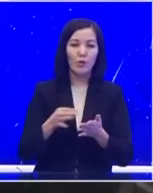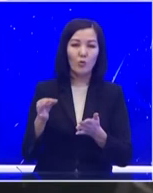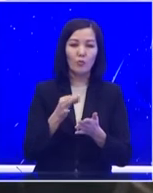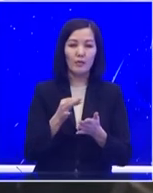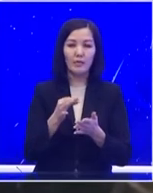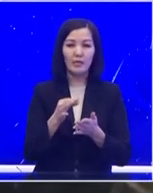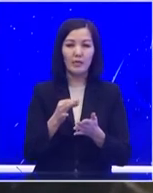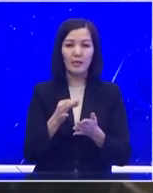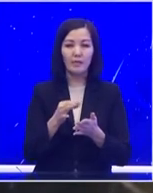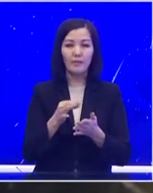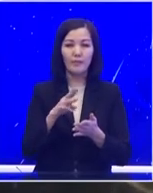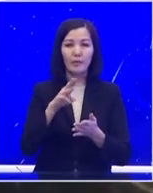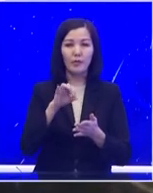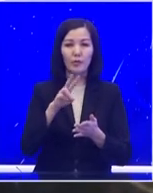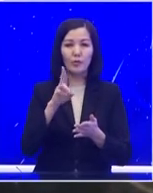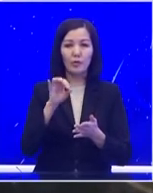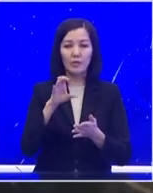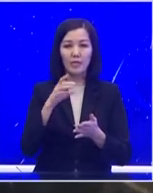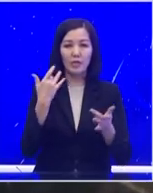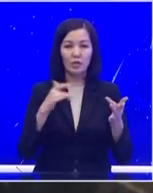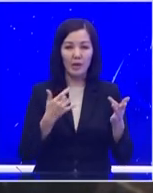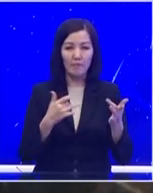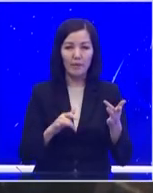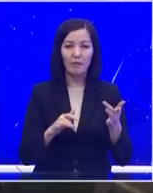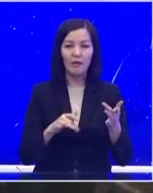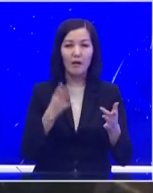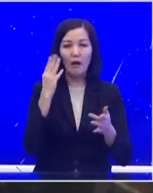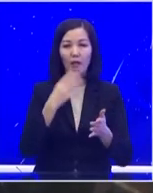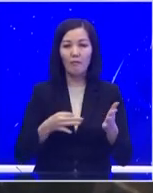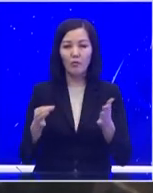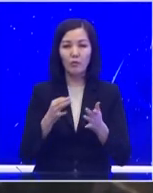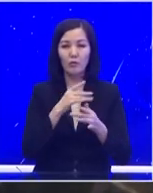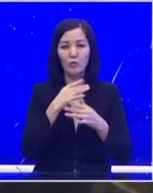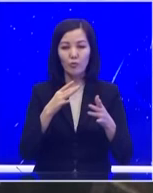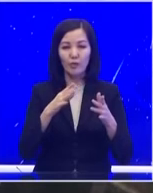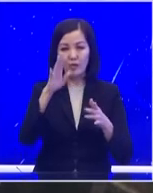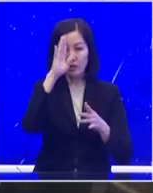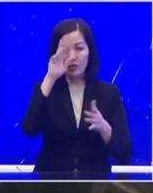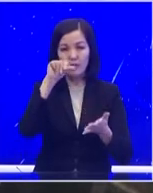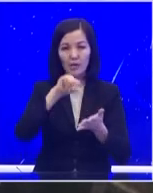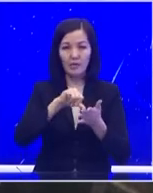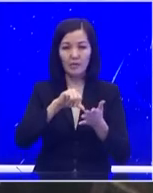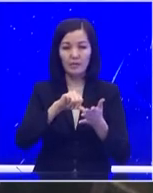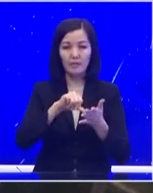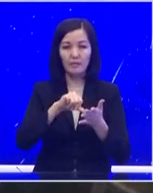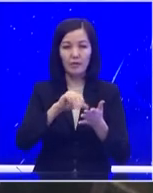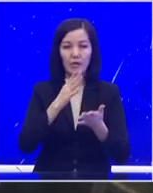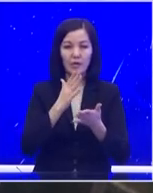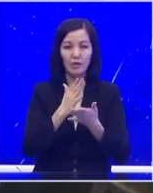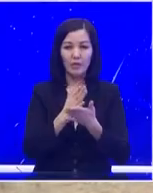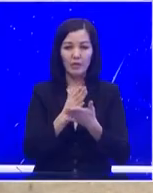оңтүстіктегі Түркістан облысынан, Жамбыл облысынан, Алматы облысынан көптеген жігіттер келіп, осында өздерінің өнерлерін көрсетіп